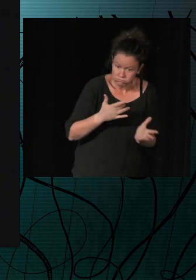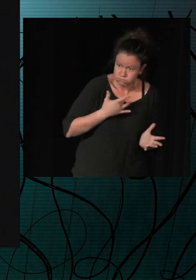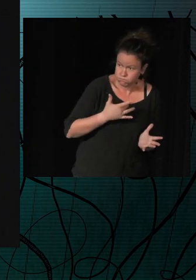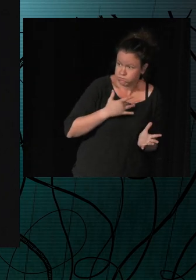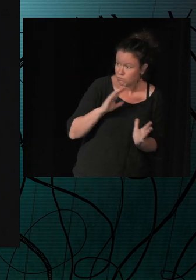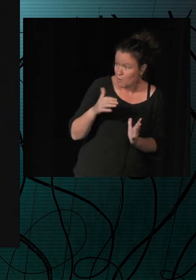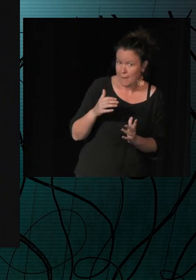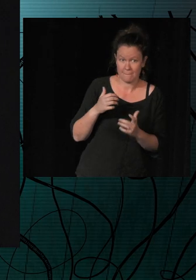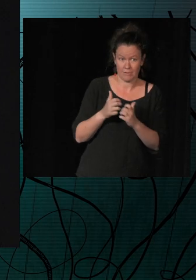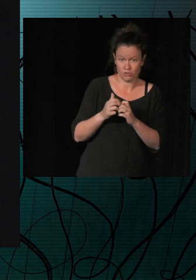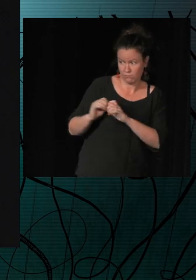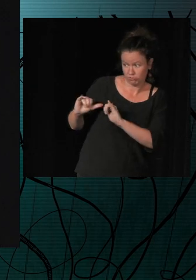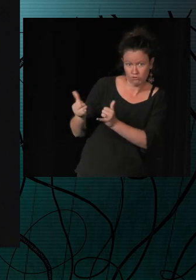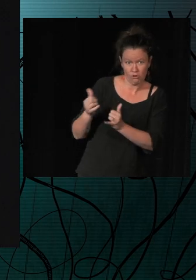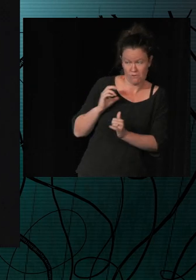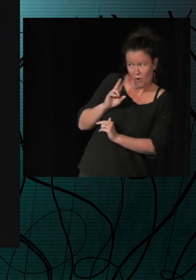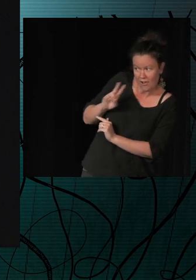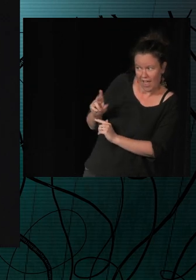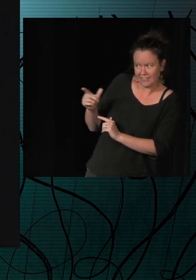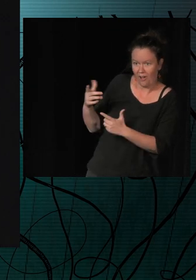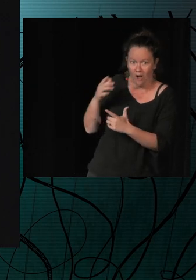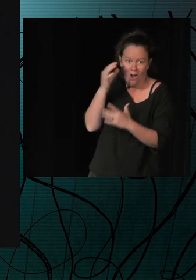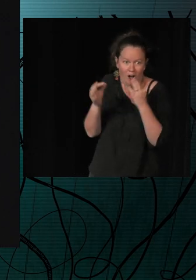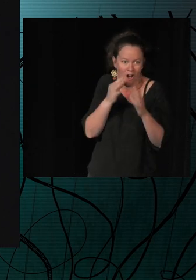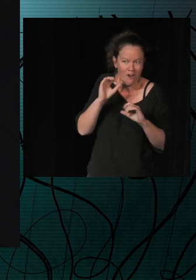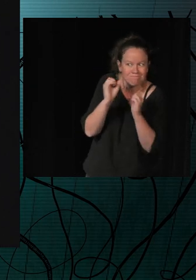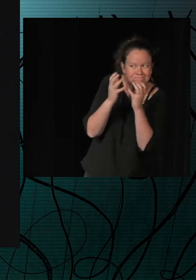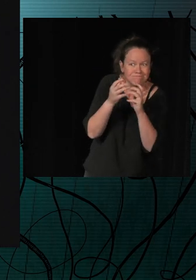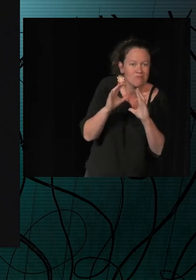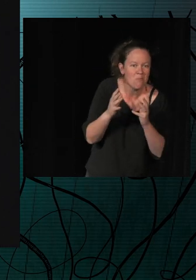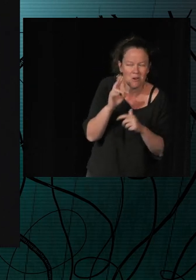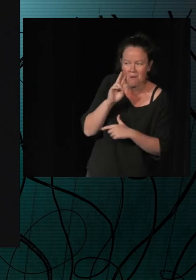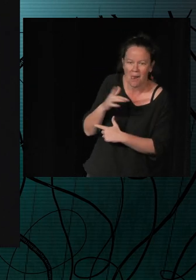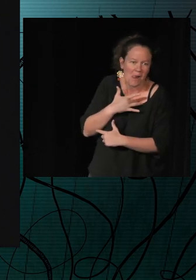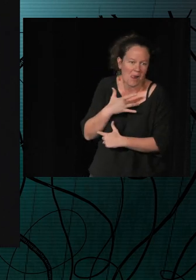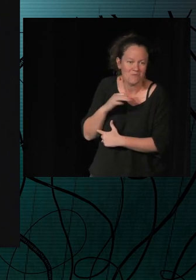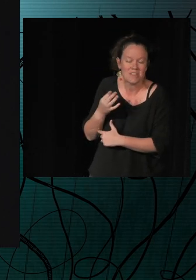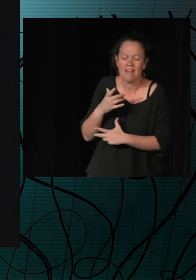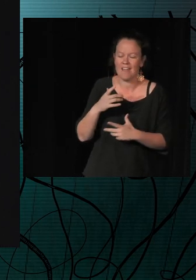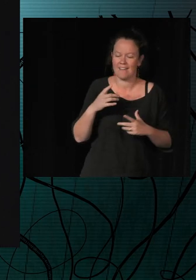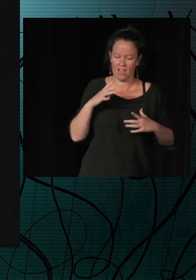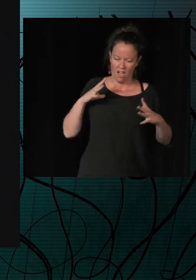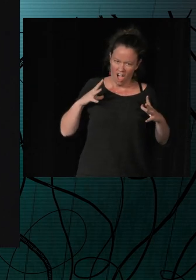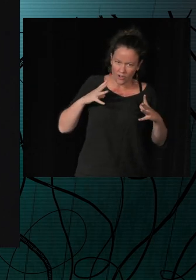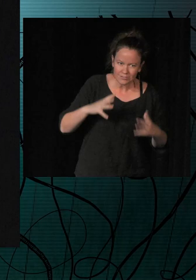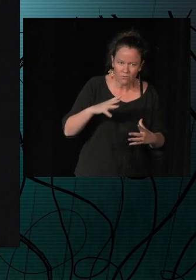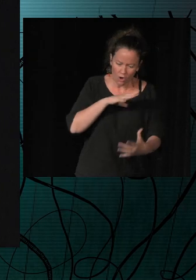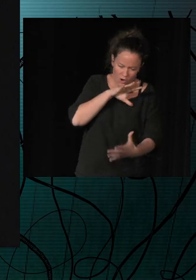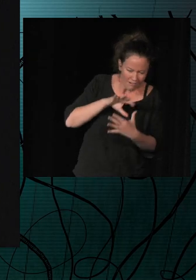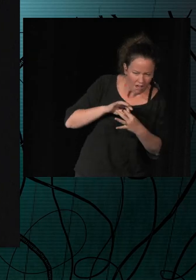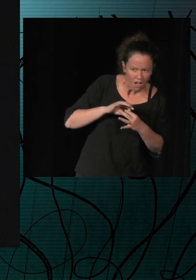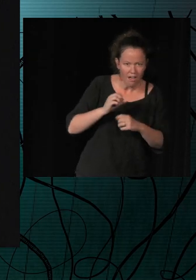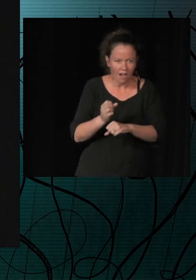intéressant de voir aussi la réaction de la personne qui elle découvrait le jeu par exemple ou autre mais euh en terme d'implication émotionnelle sensoriel euh